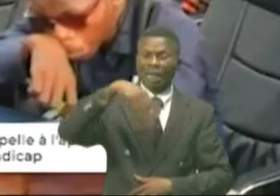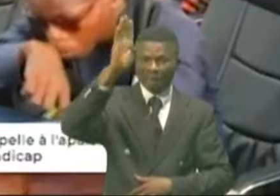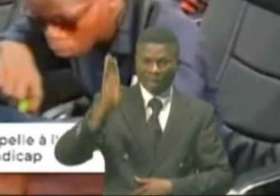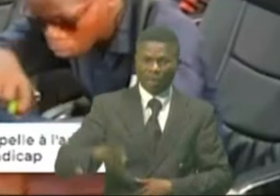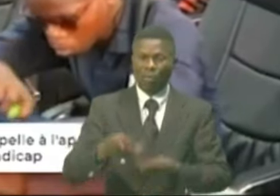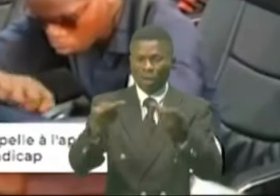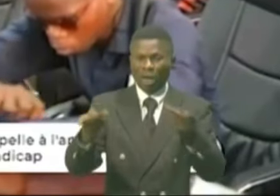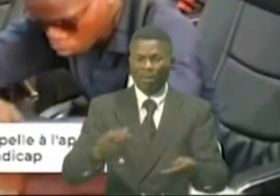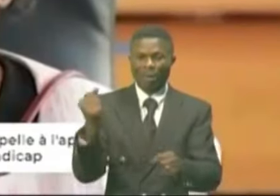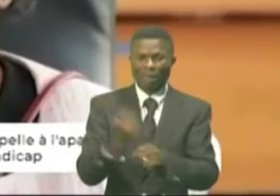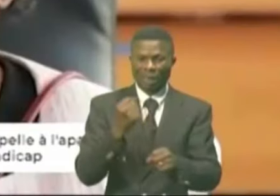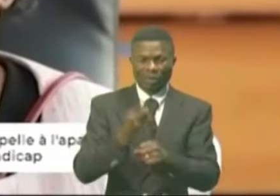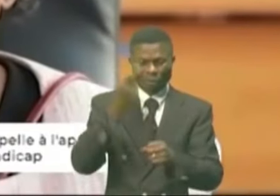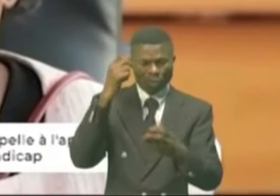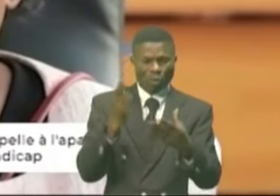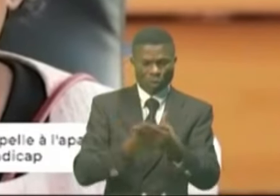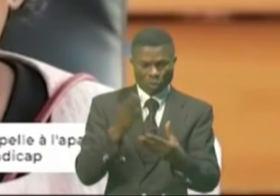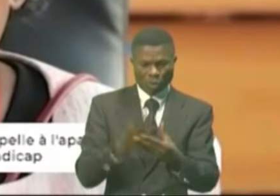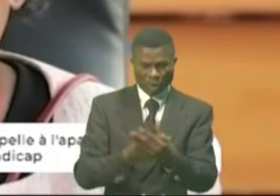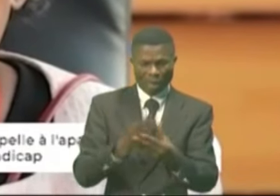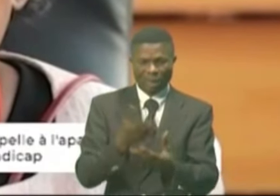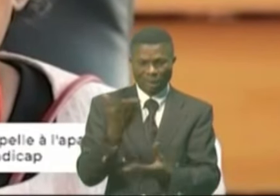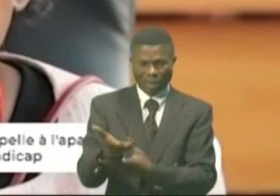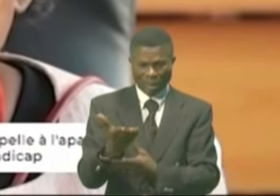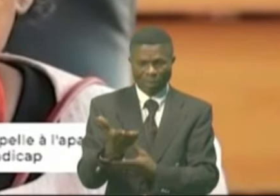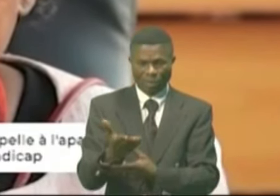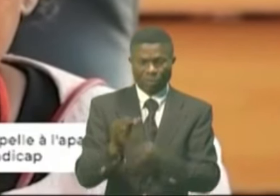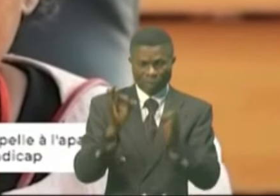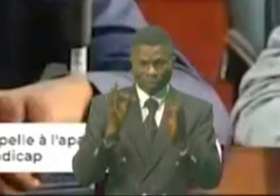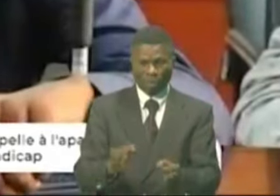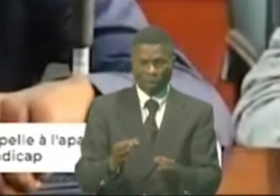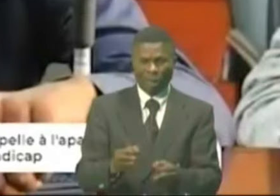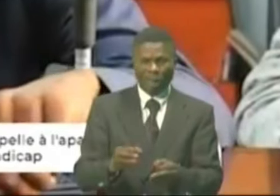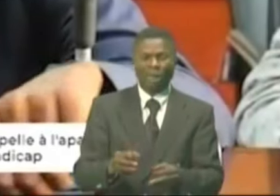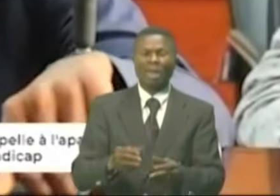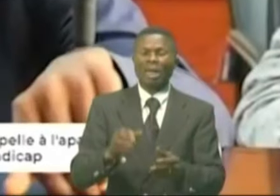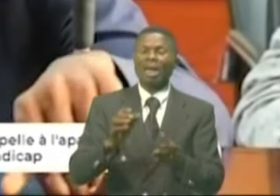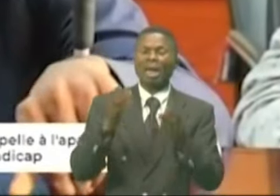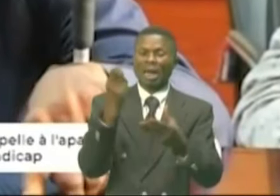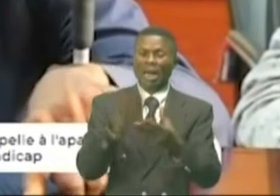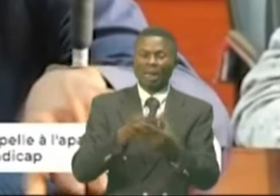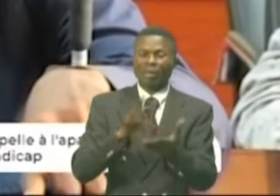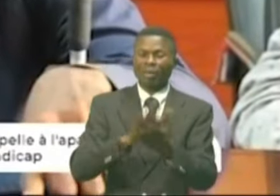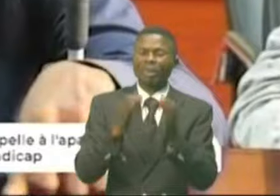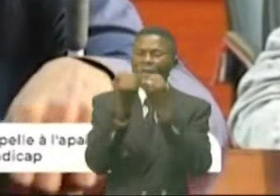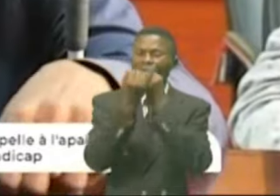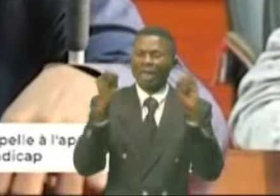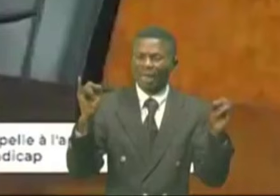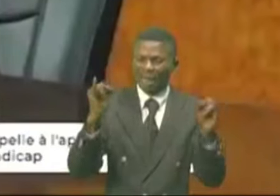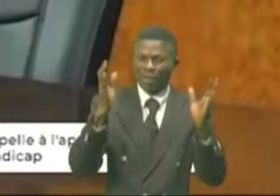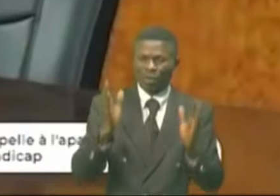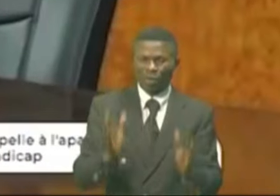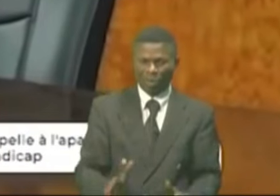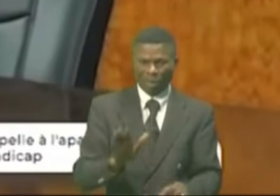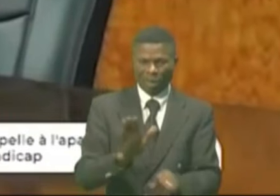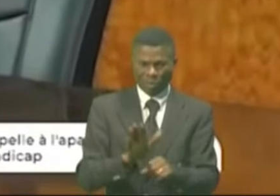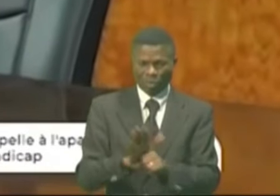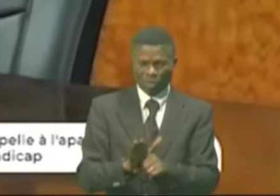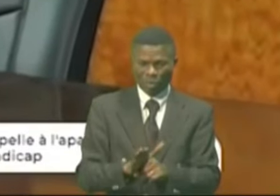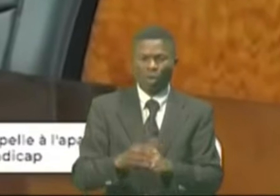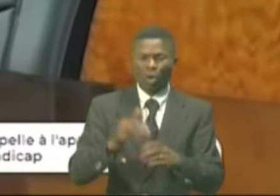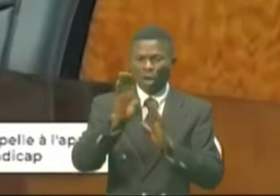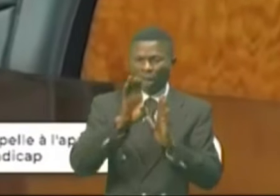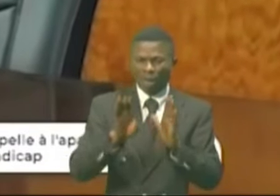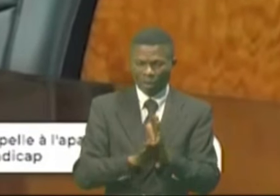et 3% pour les employeurs du secteur privé, ce qui va donner une indépendance financière à grand nombre des Congolais dans cette condition